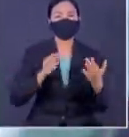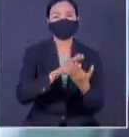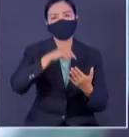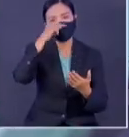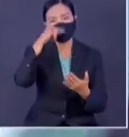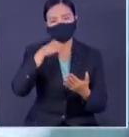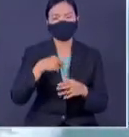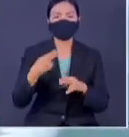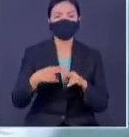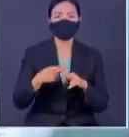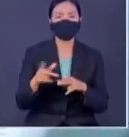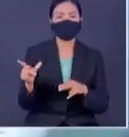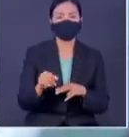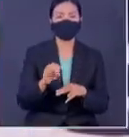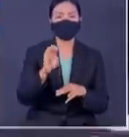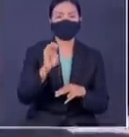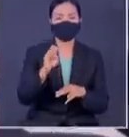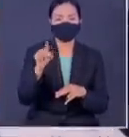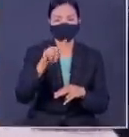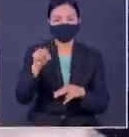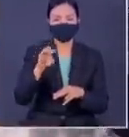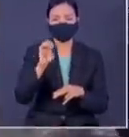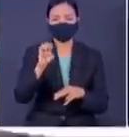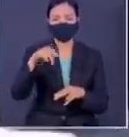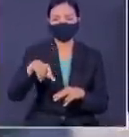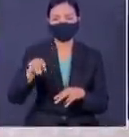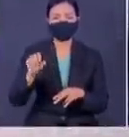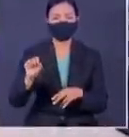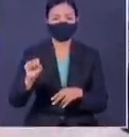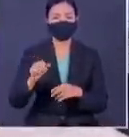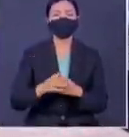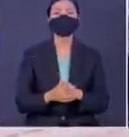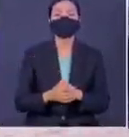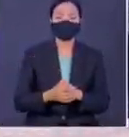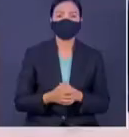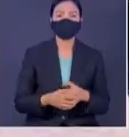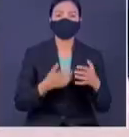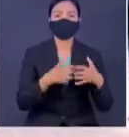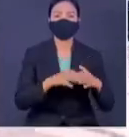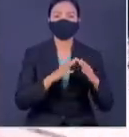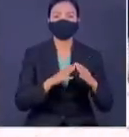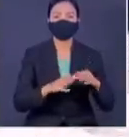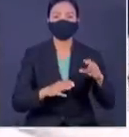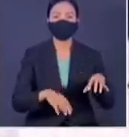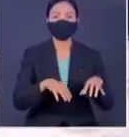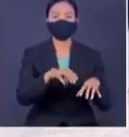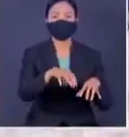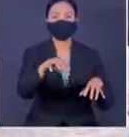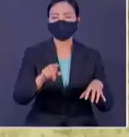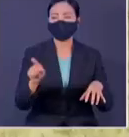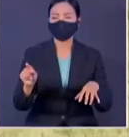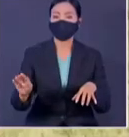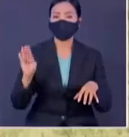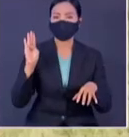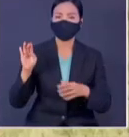ครับ มีชื่อเรียกสั้นๆว่า EPS EPS นี้มีหลายโรงงานในประเทศไทยของเราเนี่ยรับจากบริษัทนี้เพื่อไป